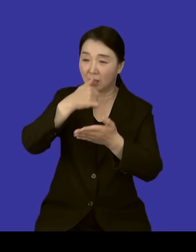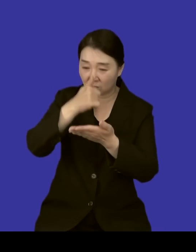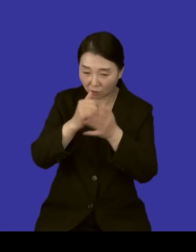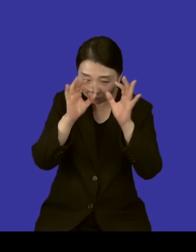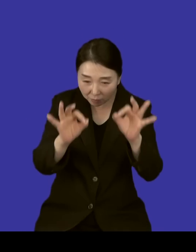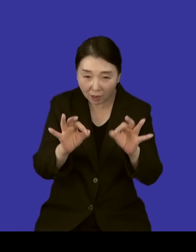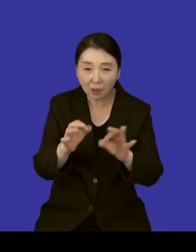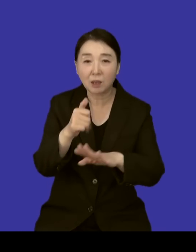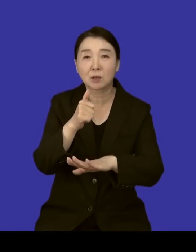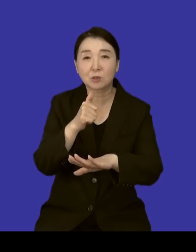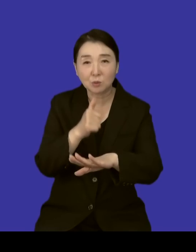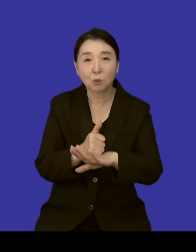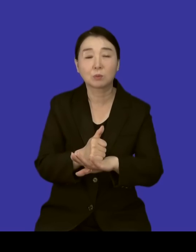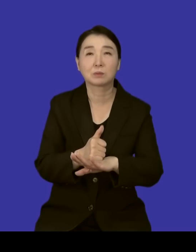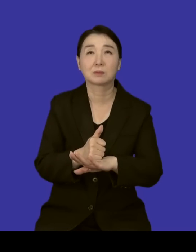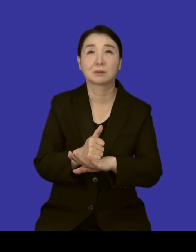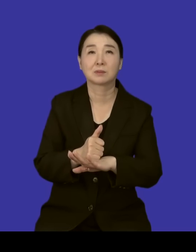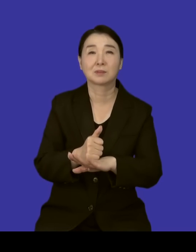제가 천국을 누리게 됐어요.